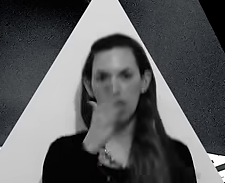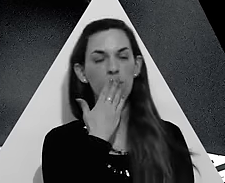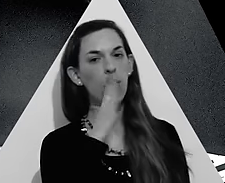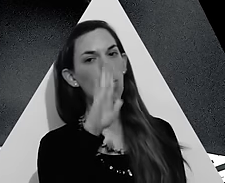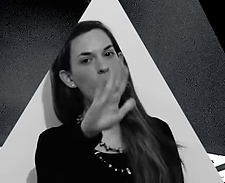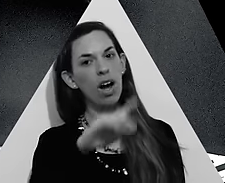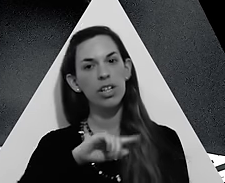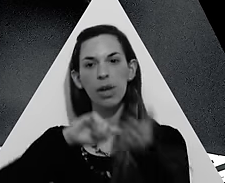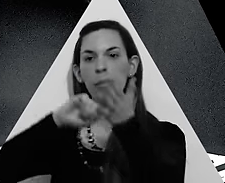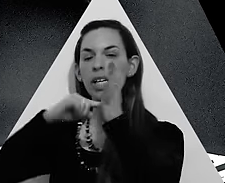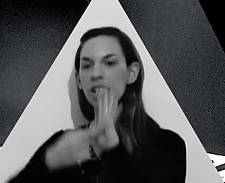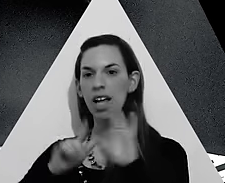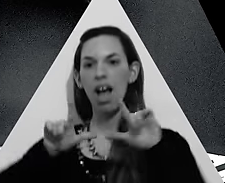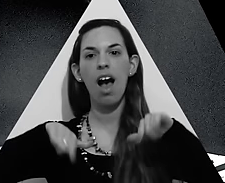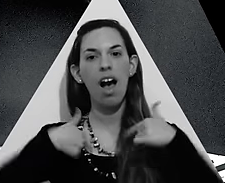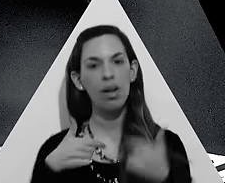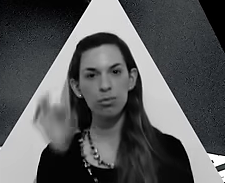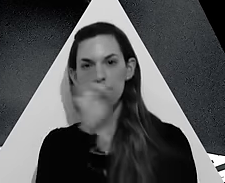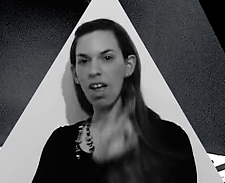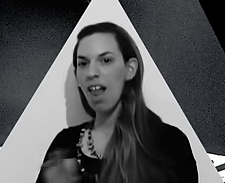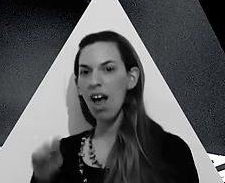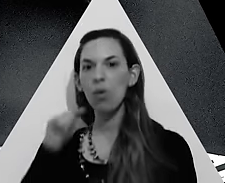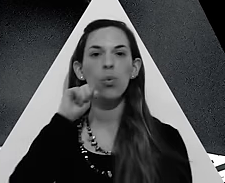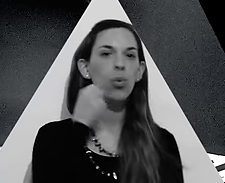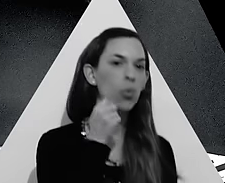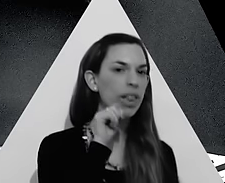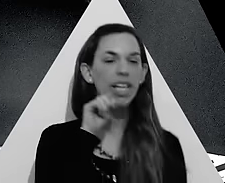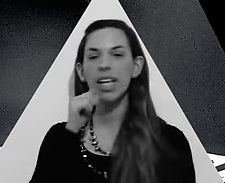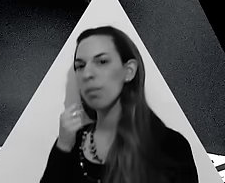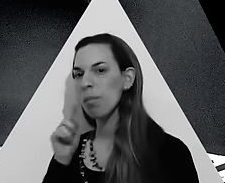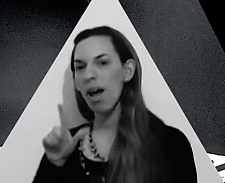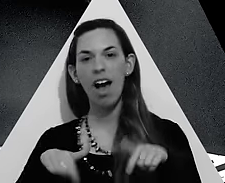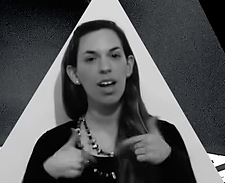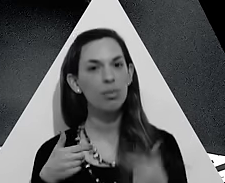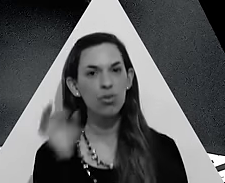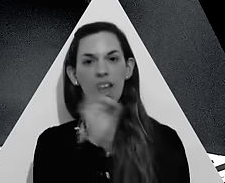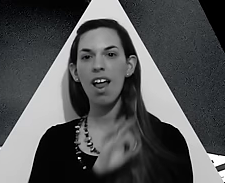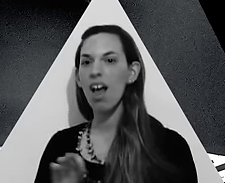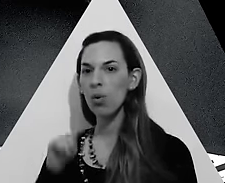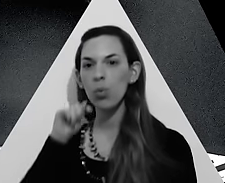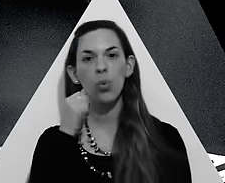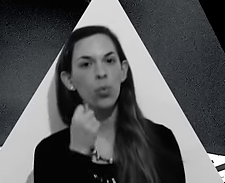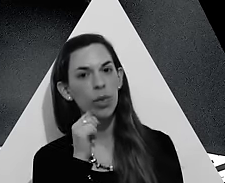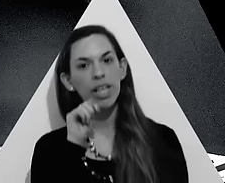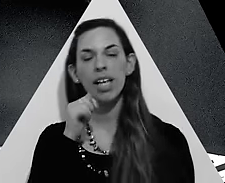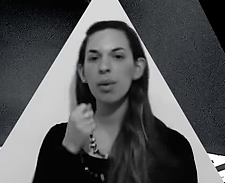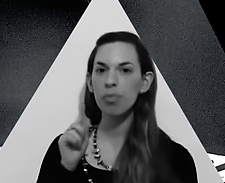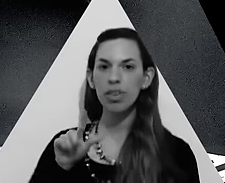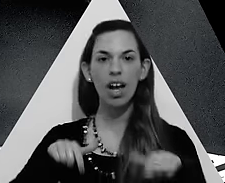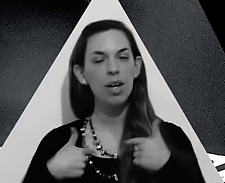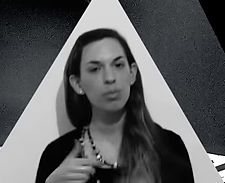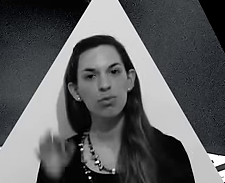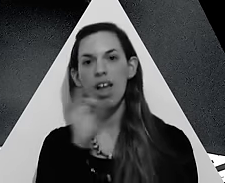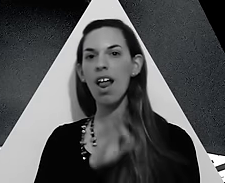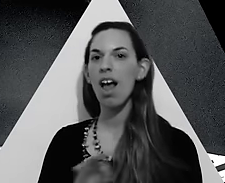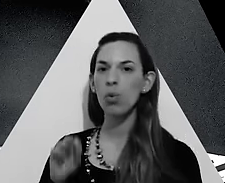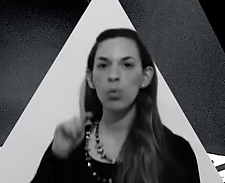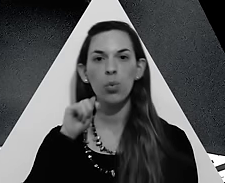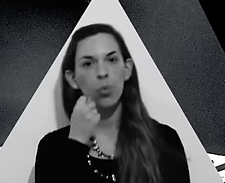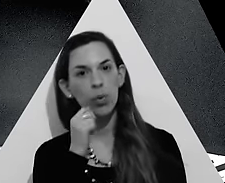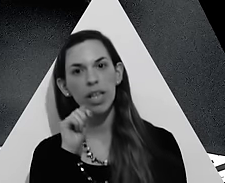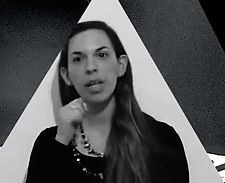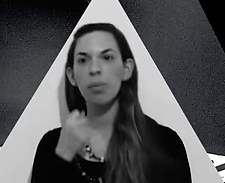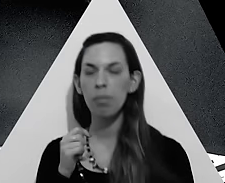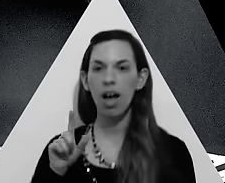תפוחה מסה וברוך השם כי החיים שלנו תותים החיים שלנו תותים החיים